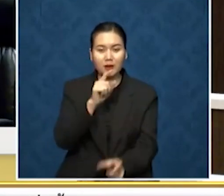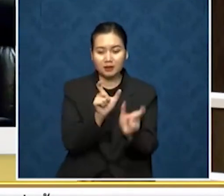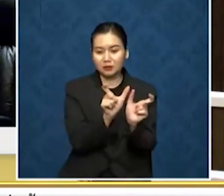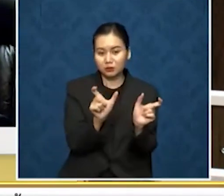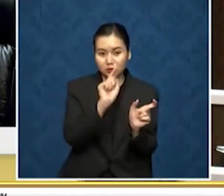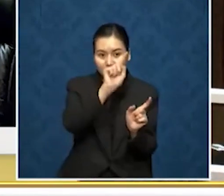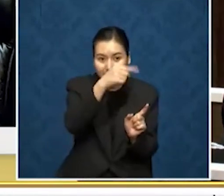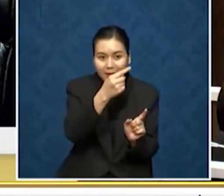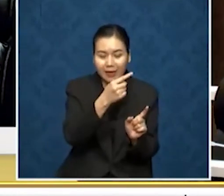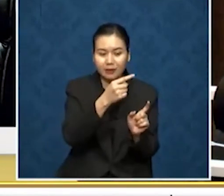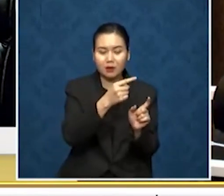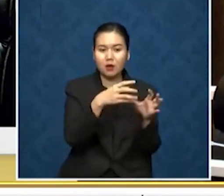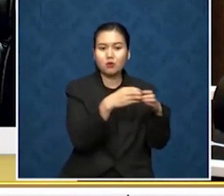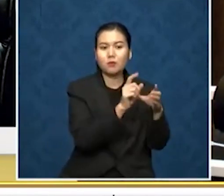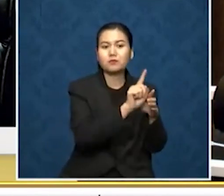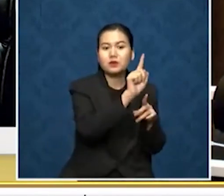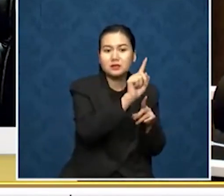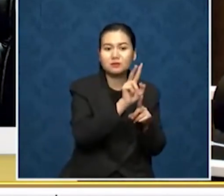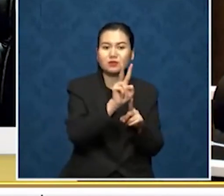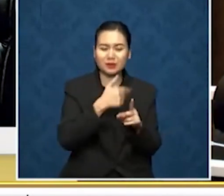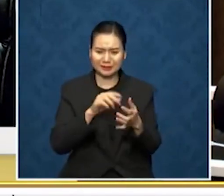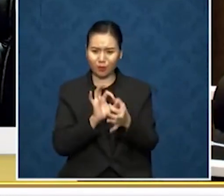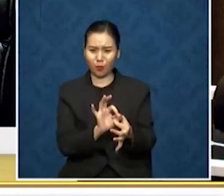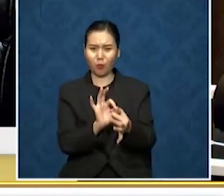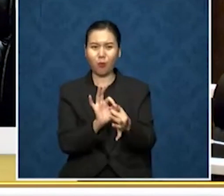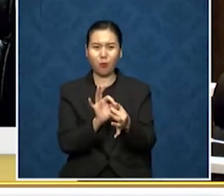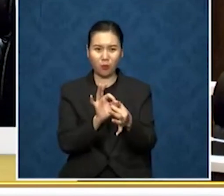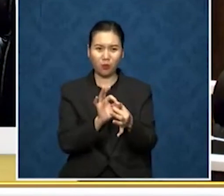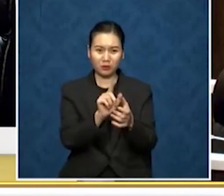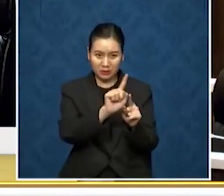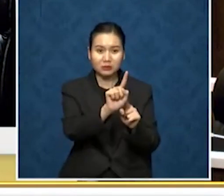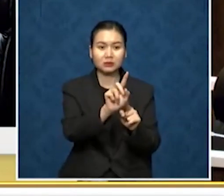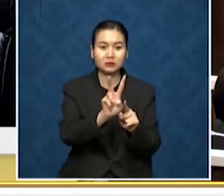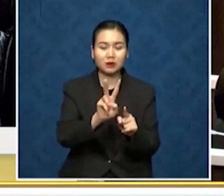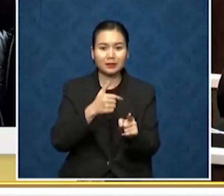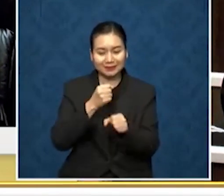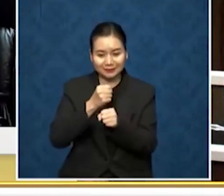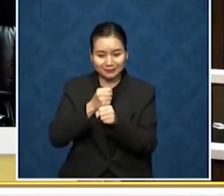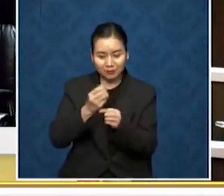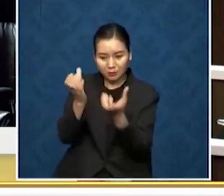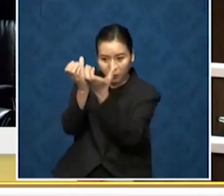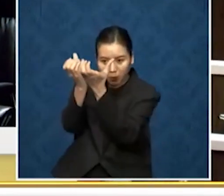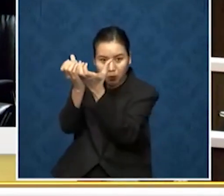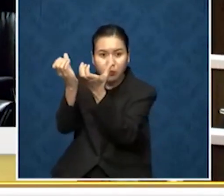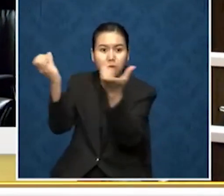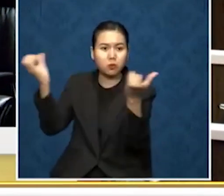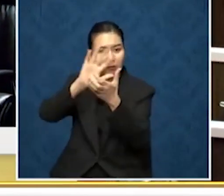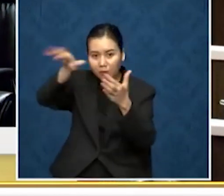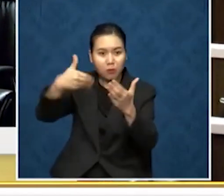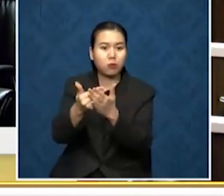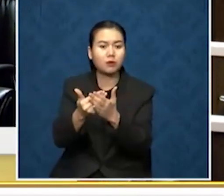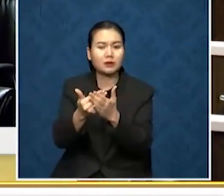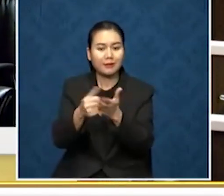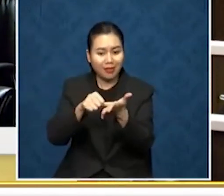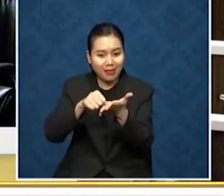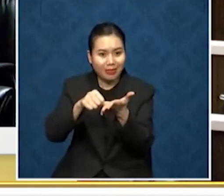นะครับในเรื่องของหมวด1หมวด 2ที่เป็นข้อกังวลของเพื่อนสมาชิกหลายๆท่านว่าการจัดทำรัฐธรรมนูญฉบับเ่อทั้งฉบับเนี่ย